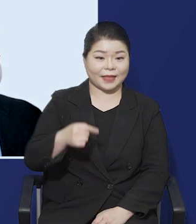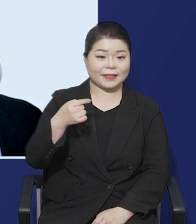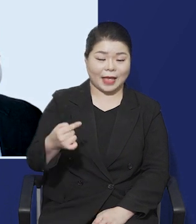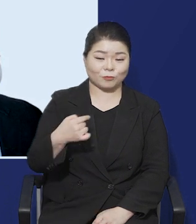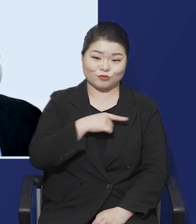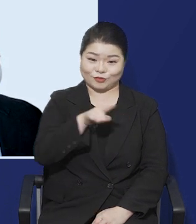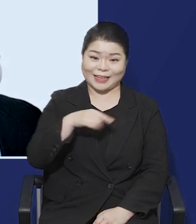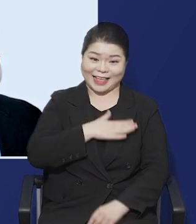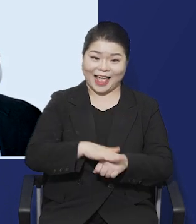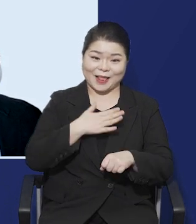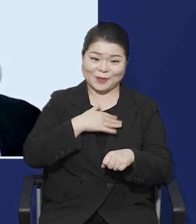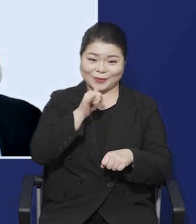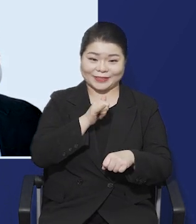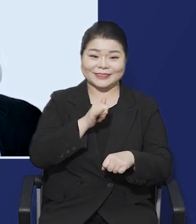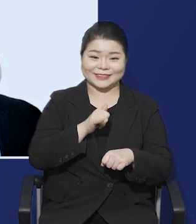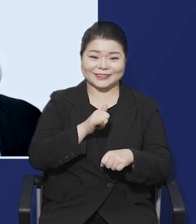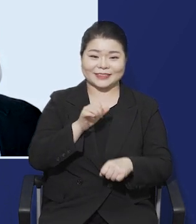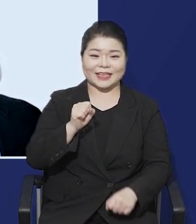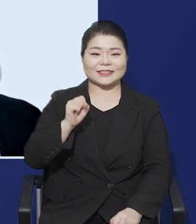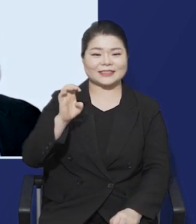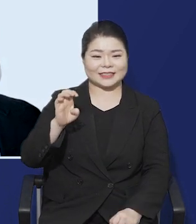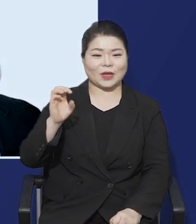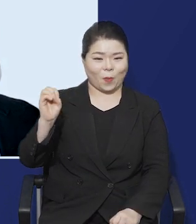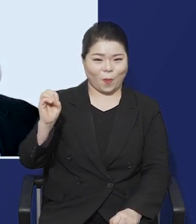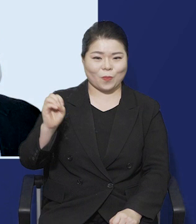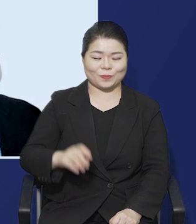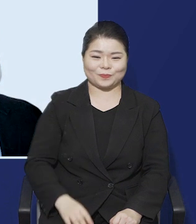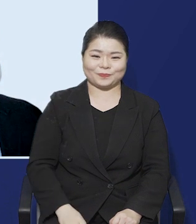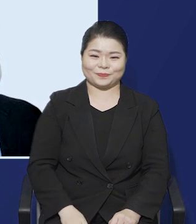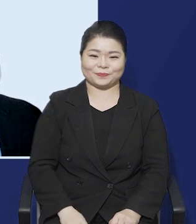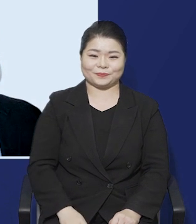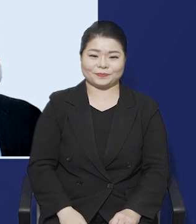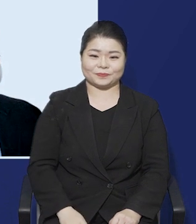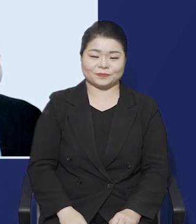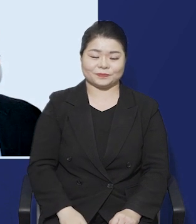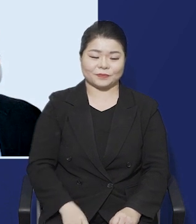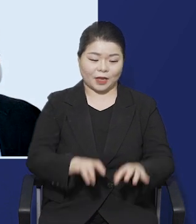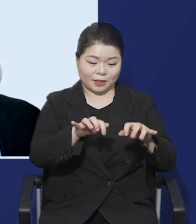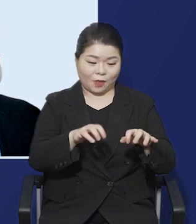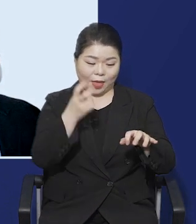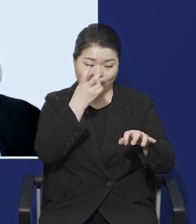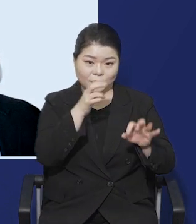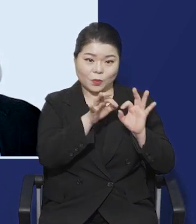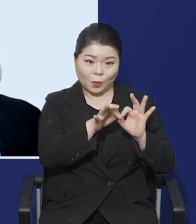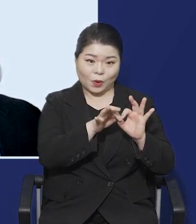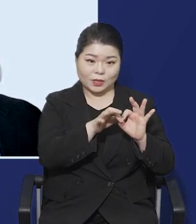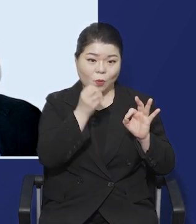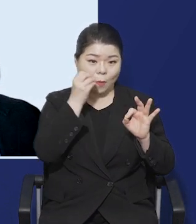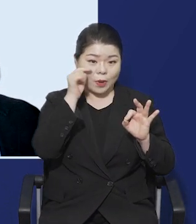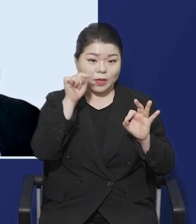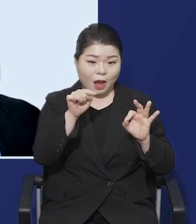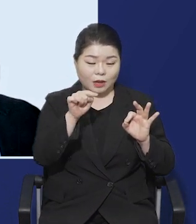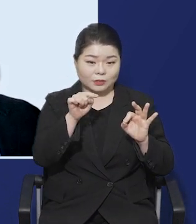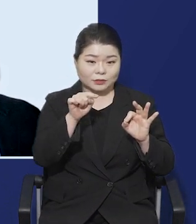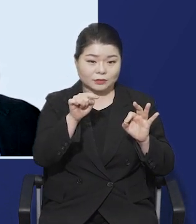다음은 우리가 잘 알고 있는 SEO, 검색 엔진 최적화입니다. 검색 엔진으로부터 어떠한 웹사이트에 돌아가는